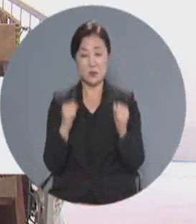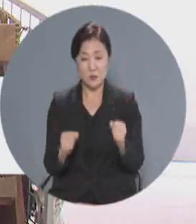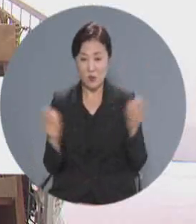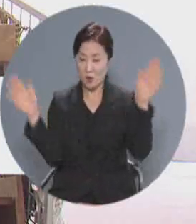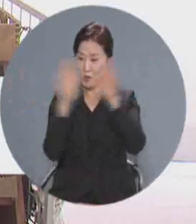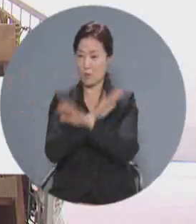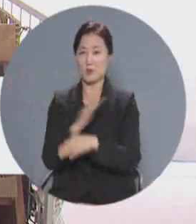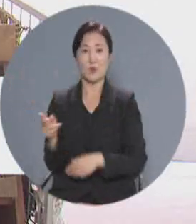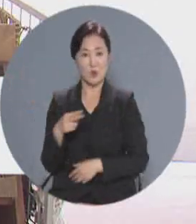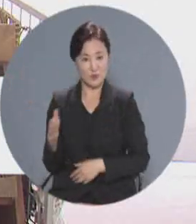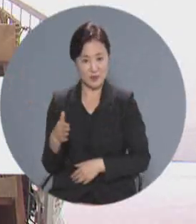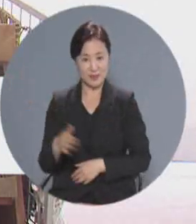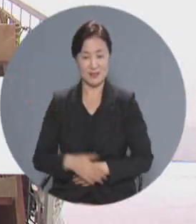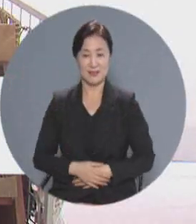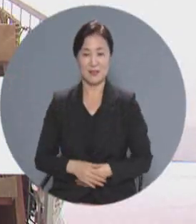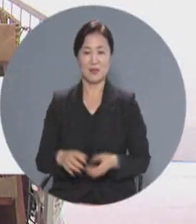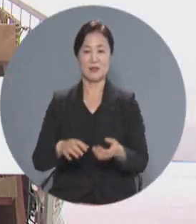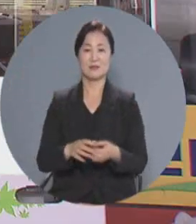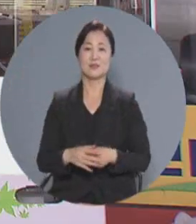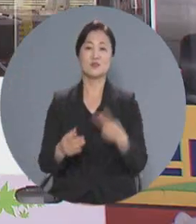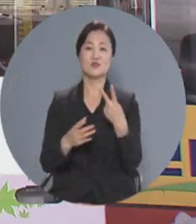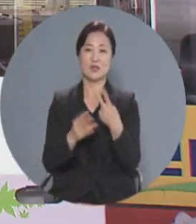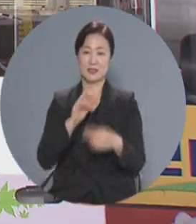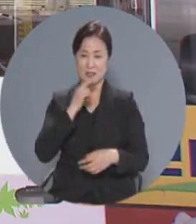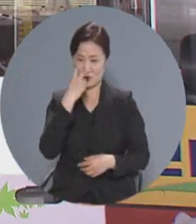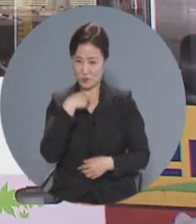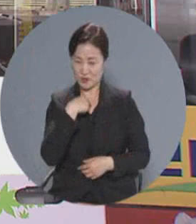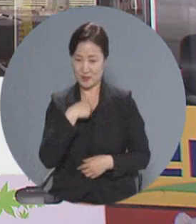무인으로 운영할 수 있는 혼합형 점포 기술과